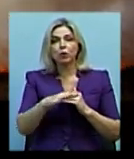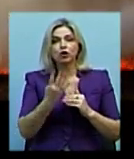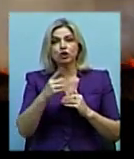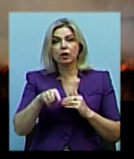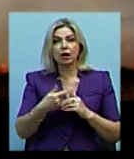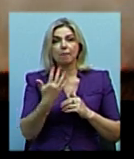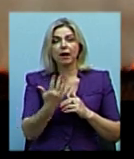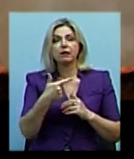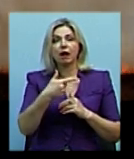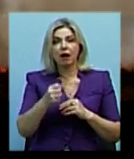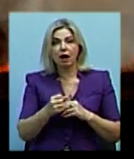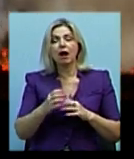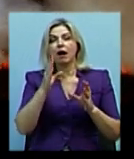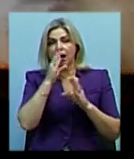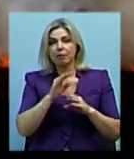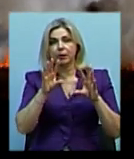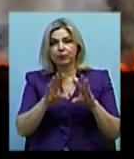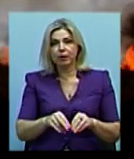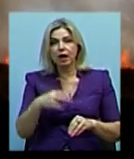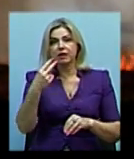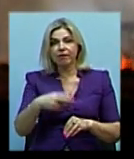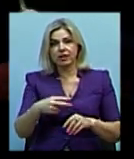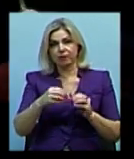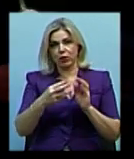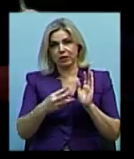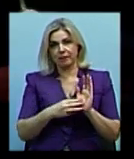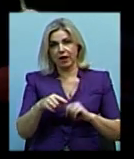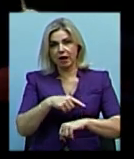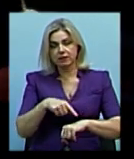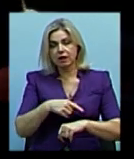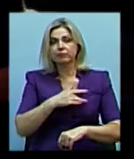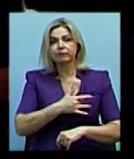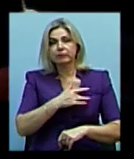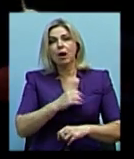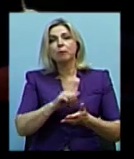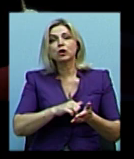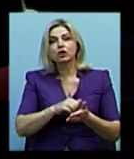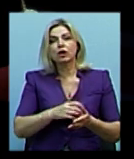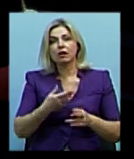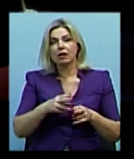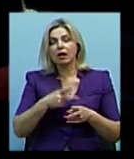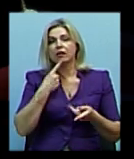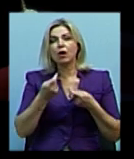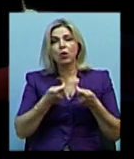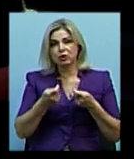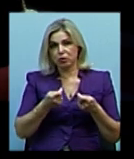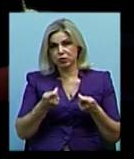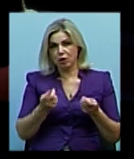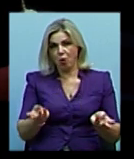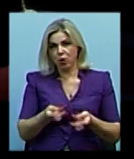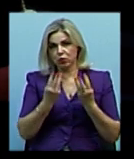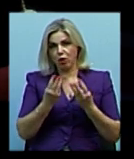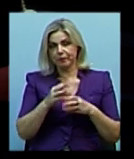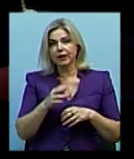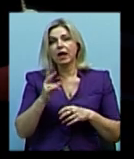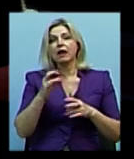4,5 гектарів вдалося приборкати о 20:18. Ймовірною причиною пожежі стало необережне поводження з вогнем. Загалом